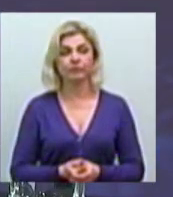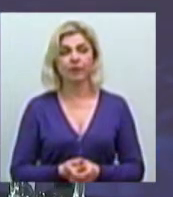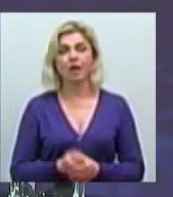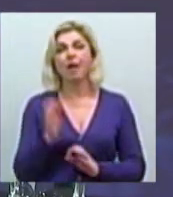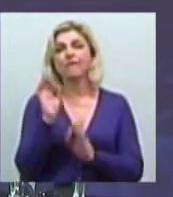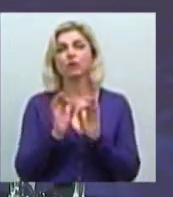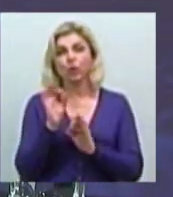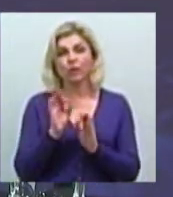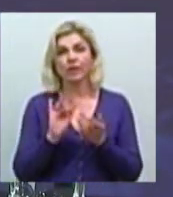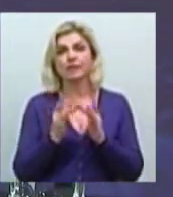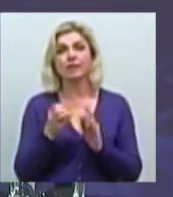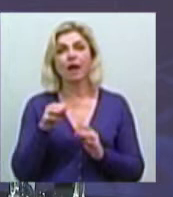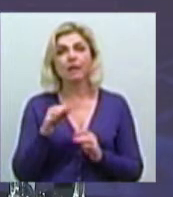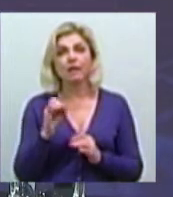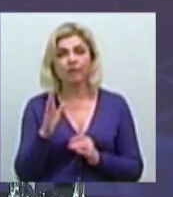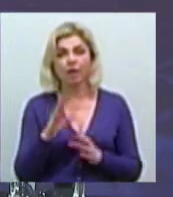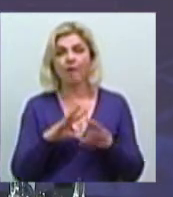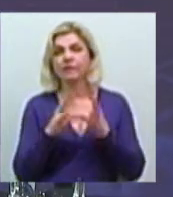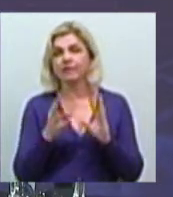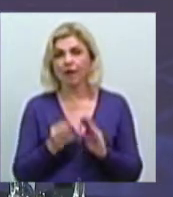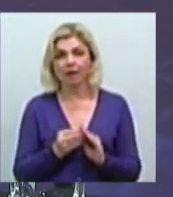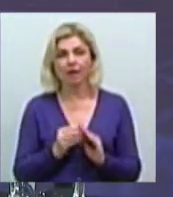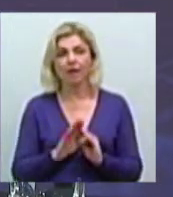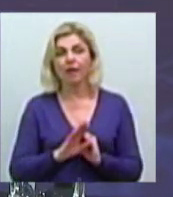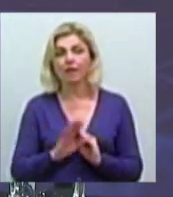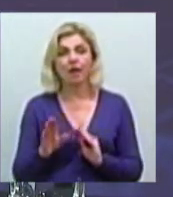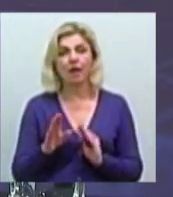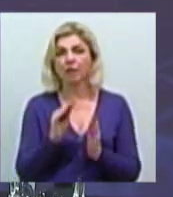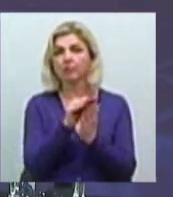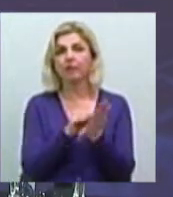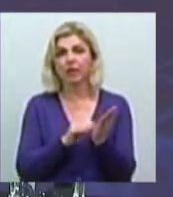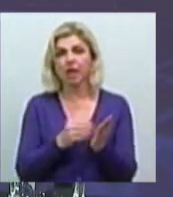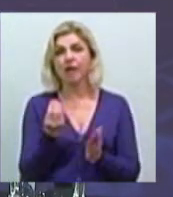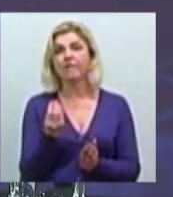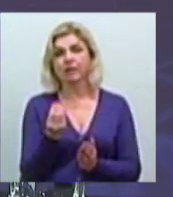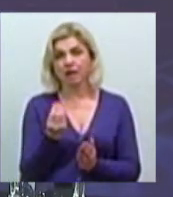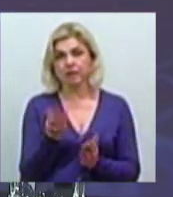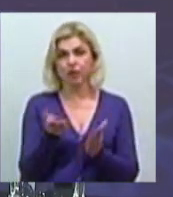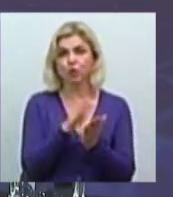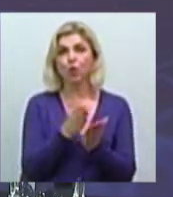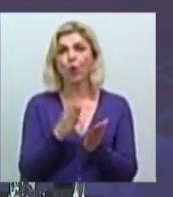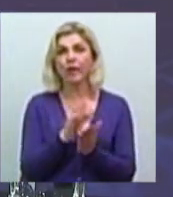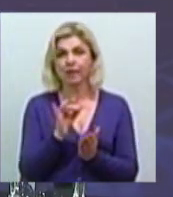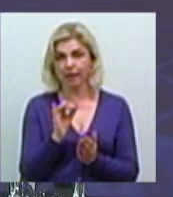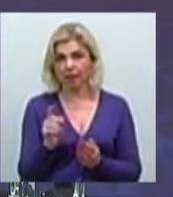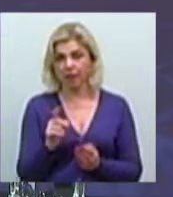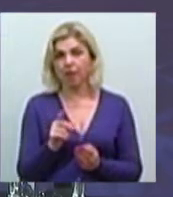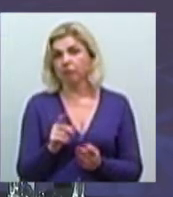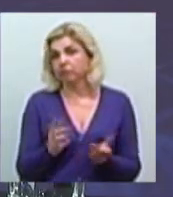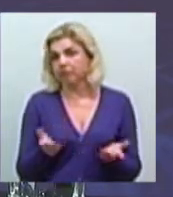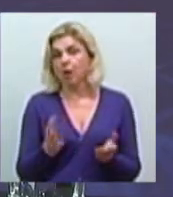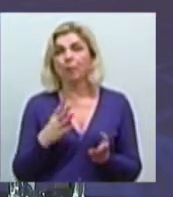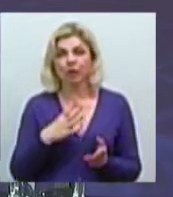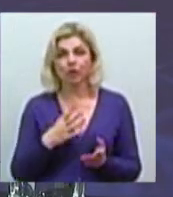відсоток сайтів взагалі не містив фінансові сторінки, як такові. Були